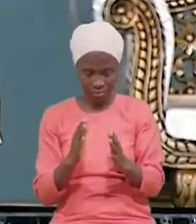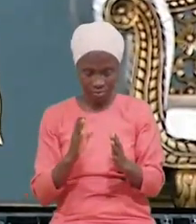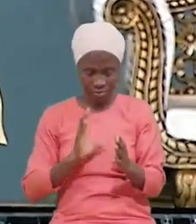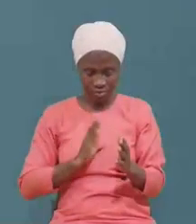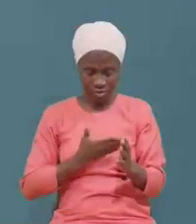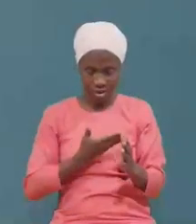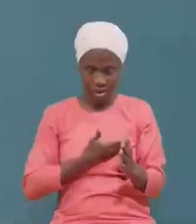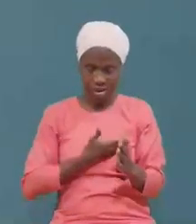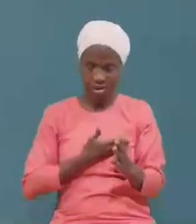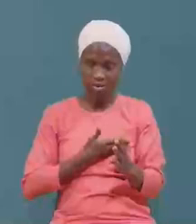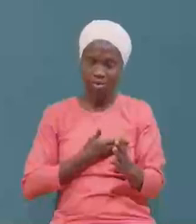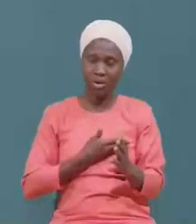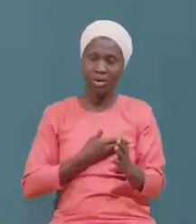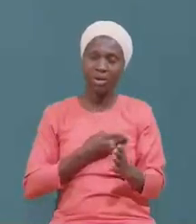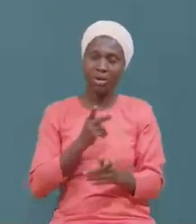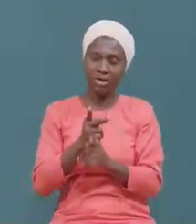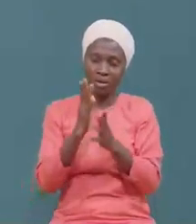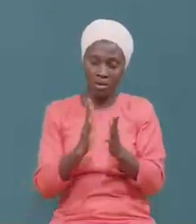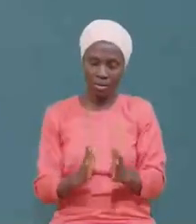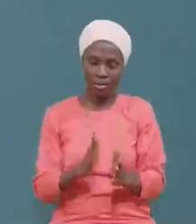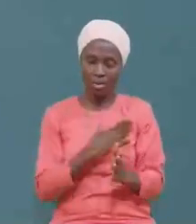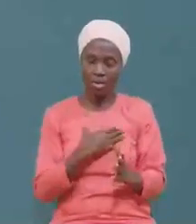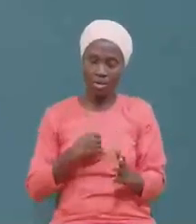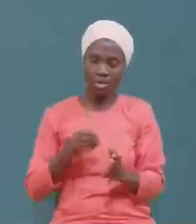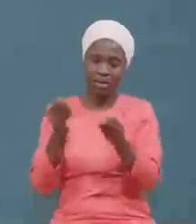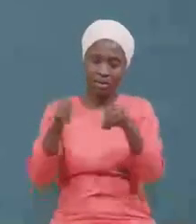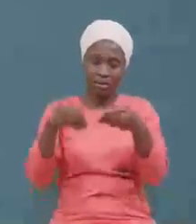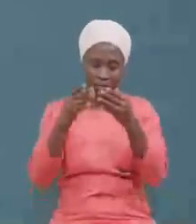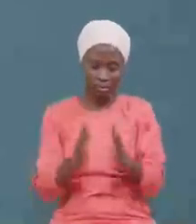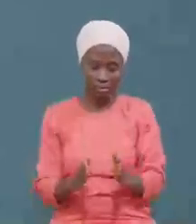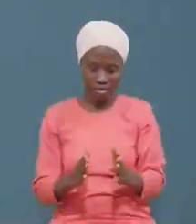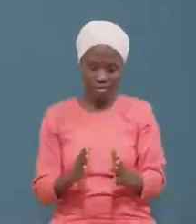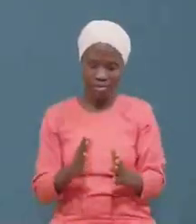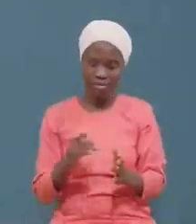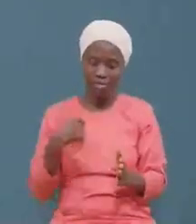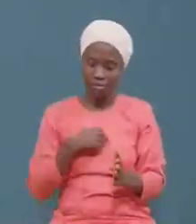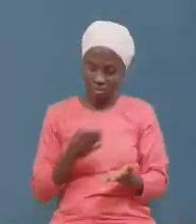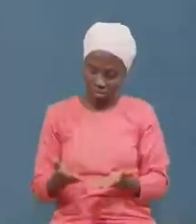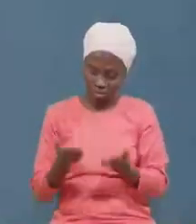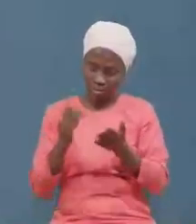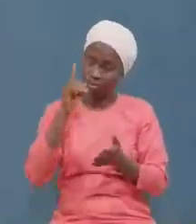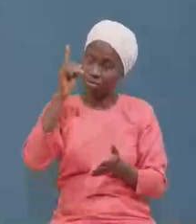notre pourvoyeur et notre support, nous t'élevons ce jour.